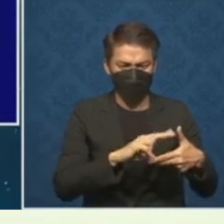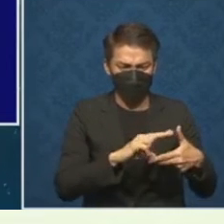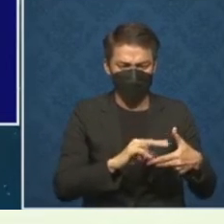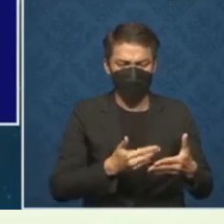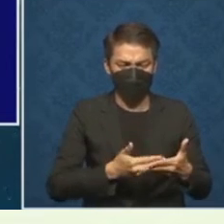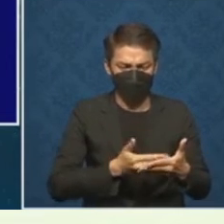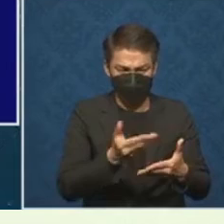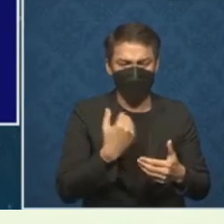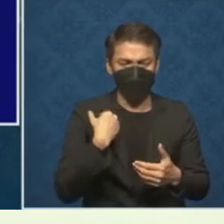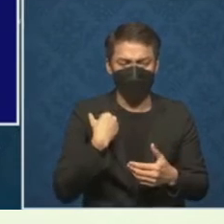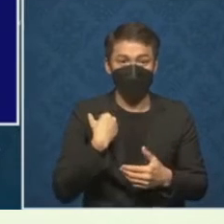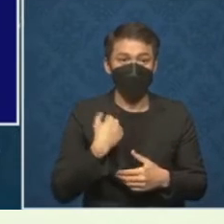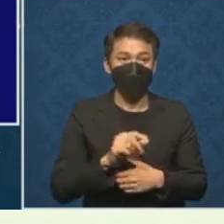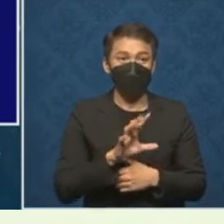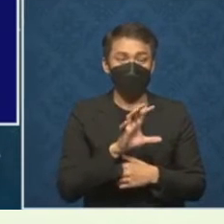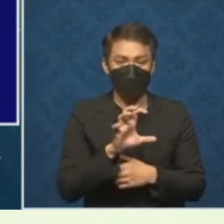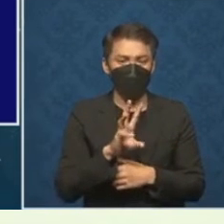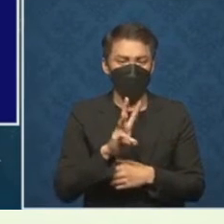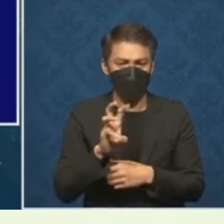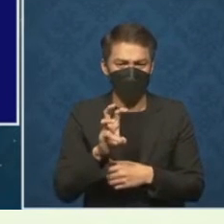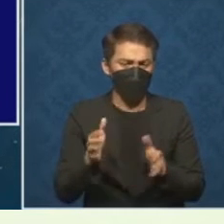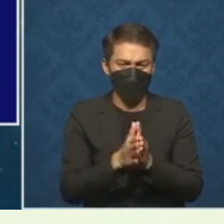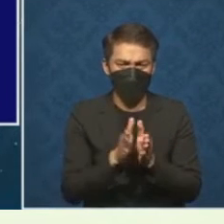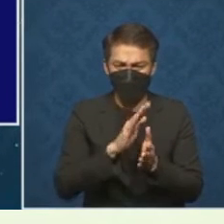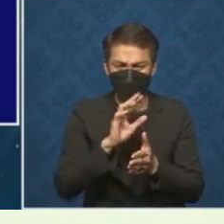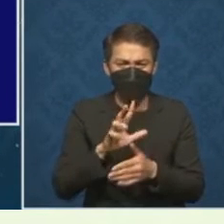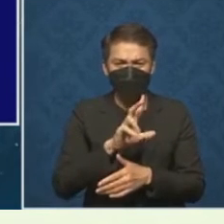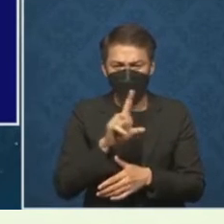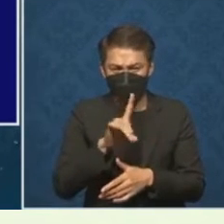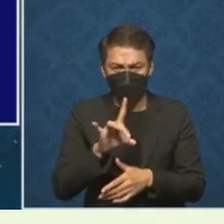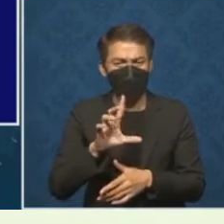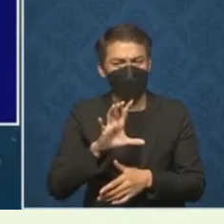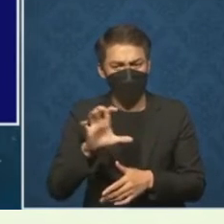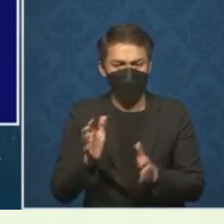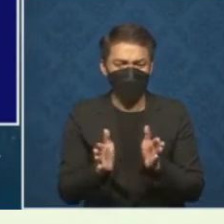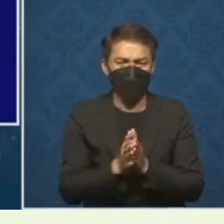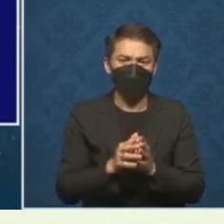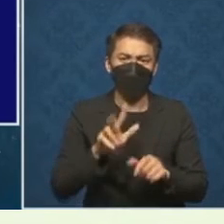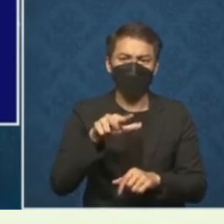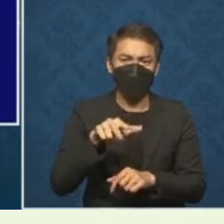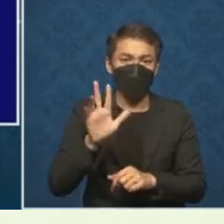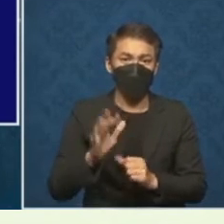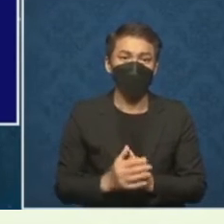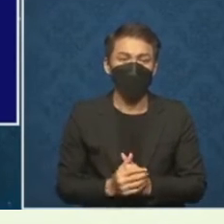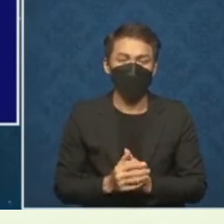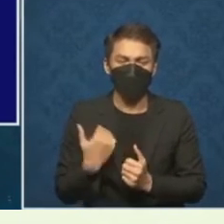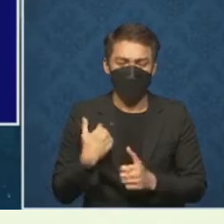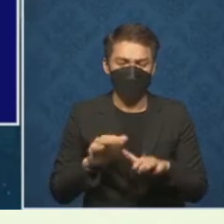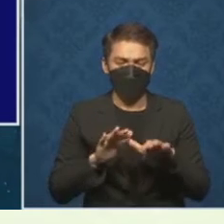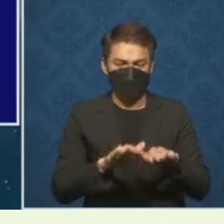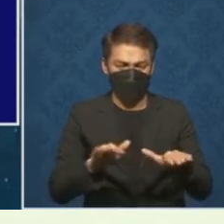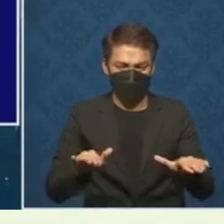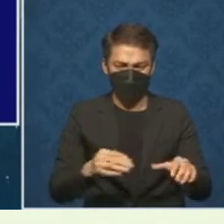บ6ใบรวม 3,000 นะครับยังมีเด็กขวามือเนี่ยฮะยังมีเด็กมาจ้างว่าผู้สมัครเบอร์4ม